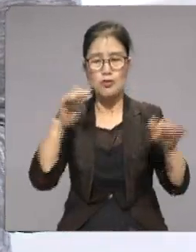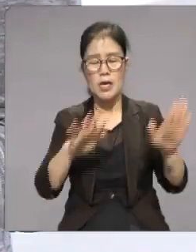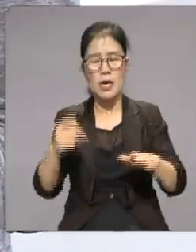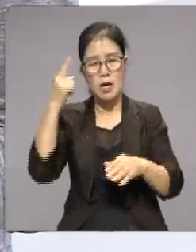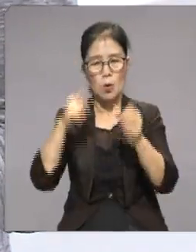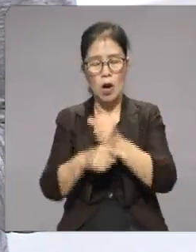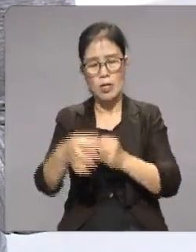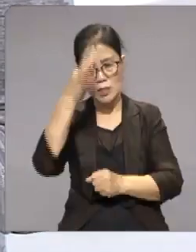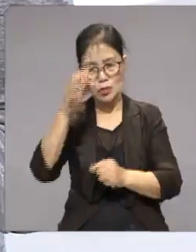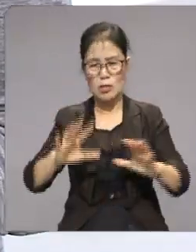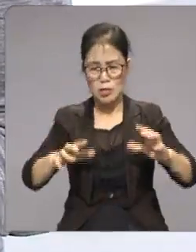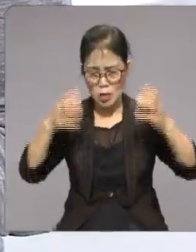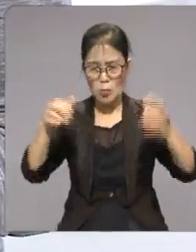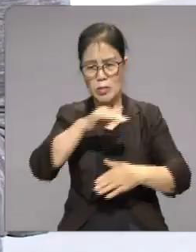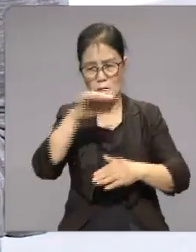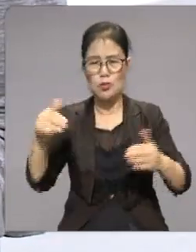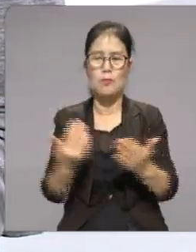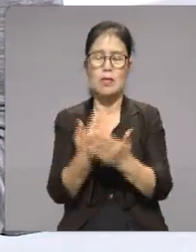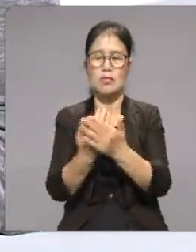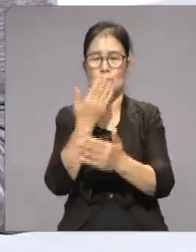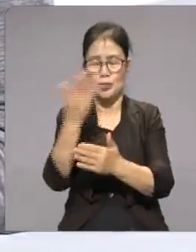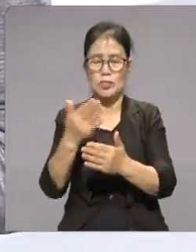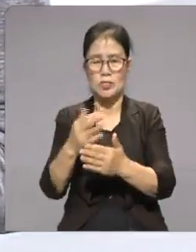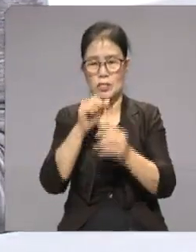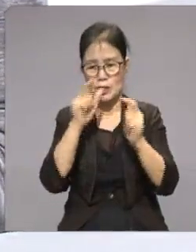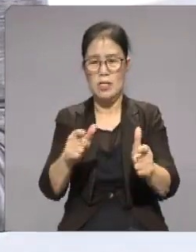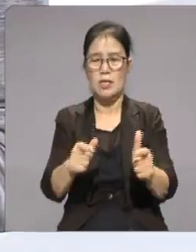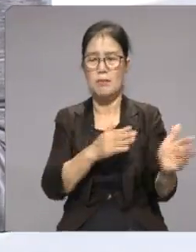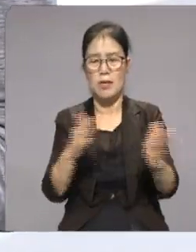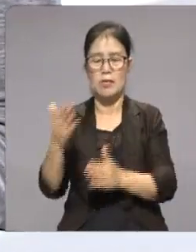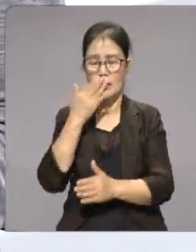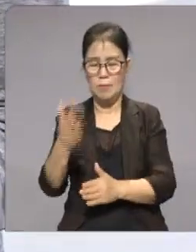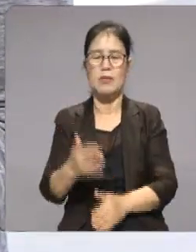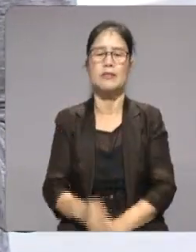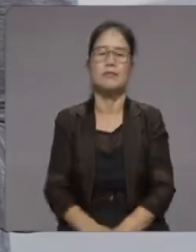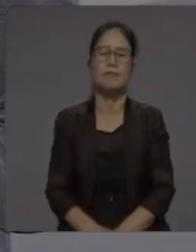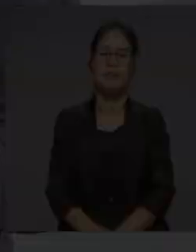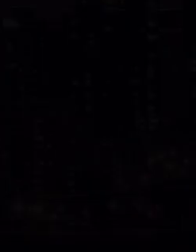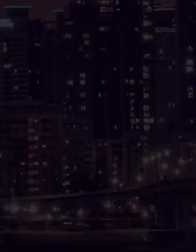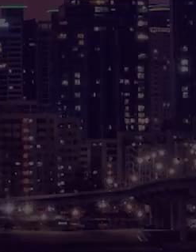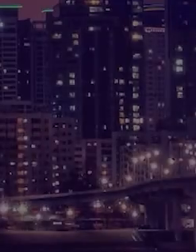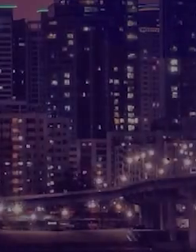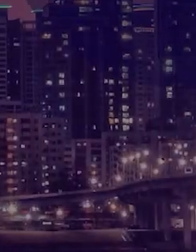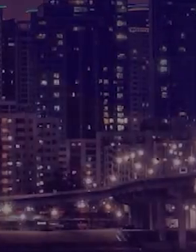해양과학기술이 글로벌 기준으로 도약할 수 있는 계기가 마련될 것으로 보입니다. OBS 뉴스 김대희입니다.